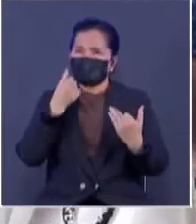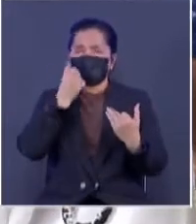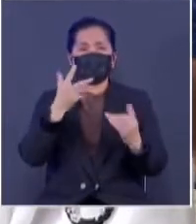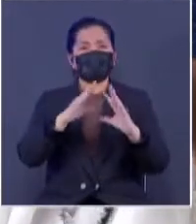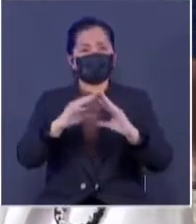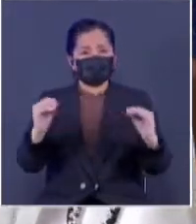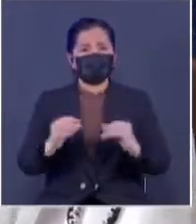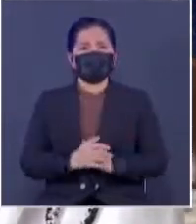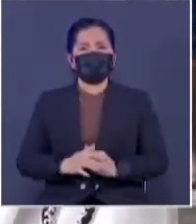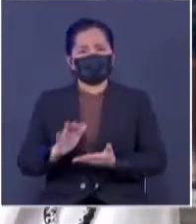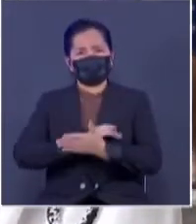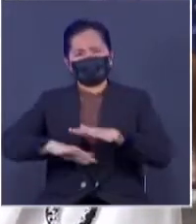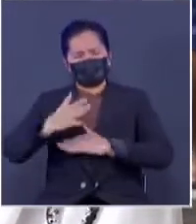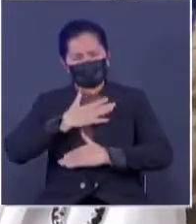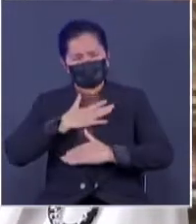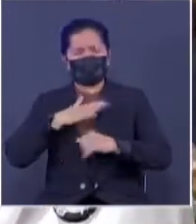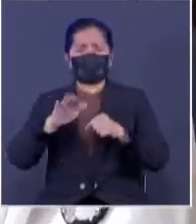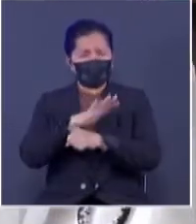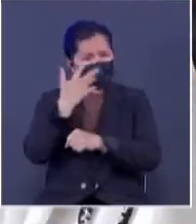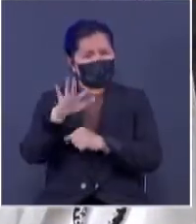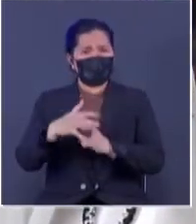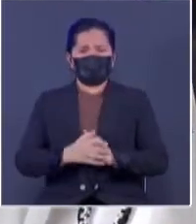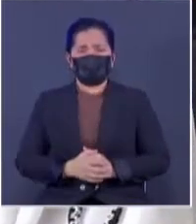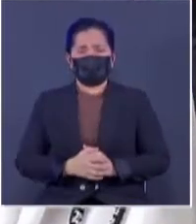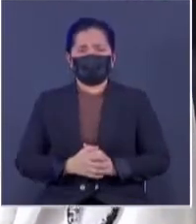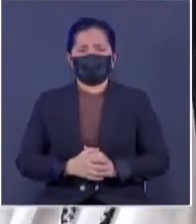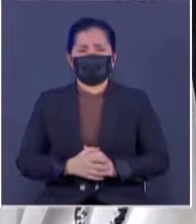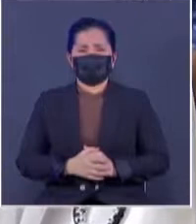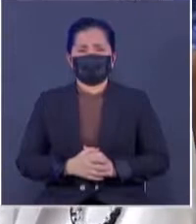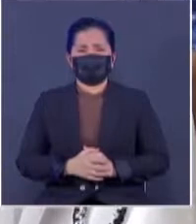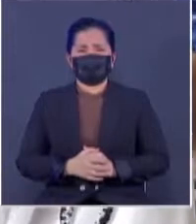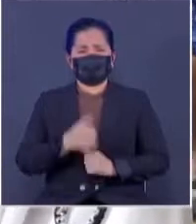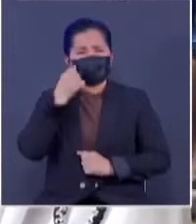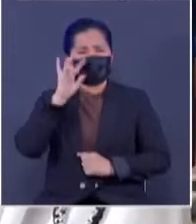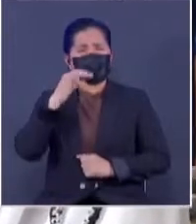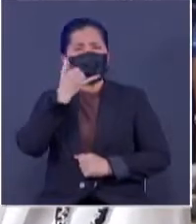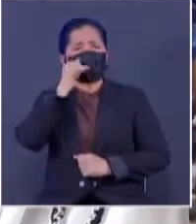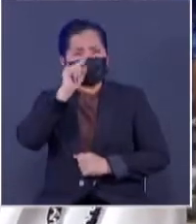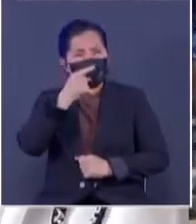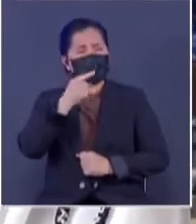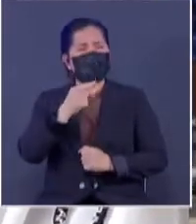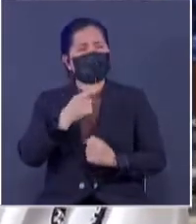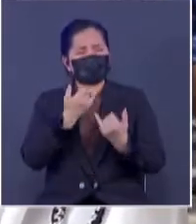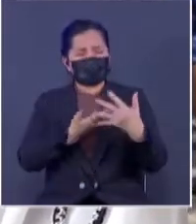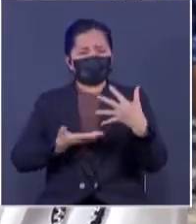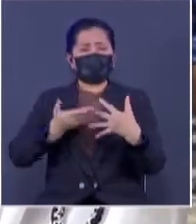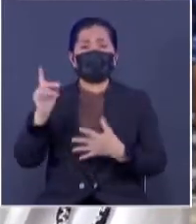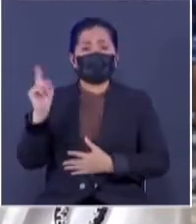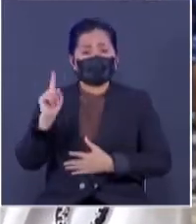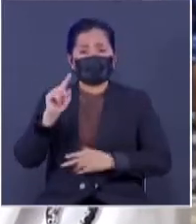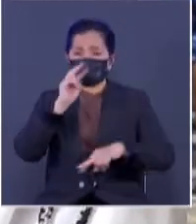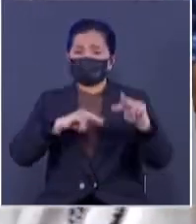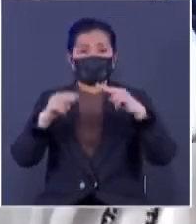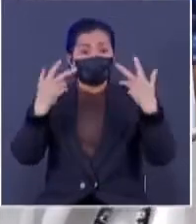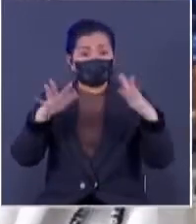ติดต่อกลับซึ่งเอกสารหนูครบแล้วแล้วก็ไม่มีอะไรเลยพี่7วันหนูโทรมาอีกว่าเอกสารดำเนินการได้ถึงขนาดไหนคะตรวจสอบเอก